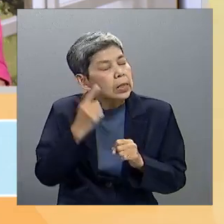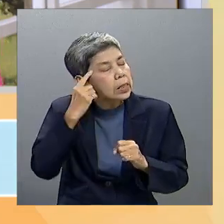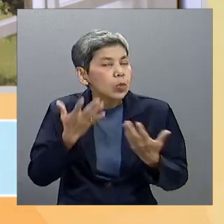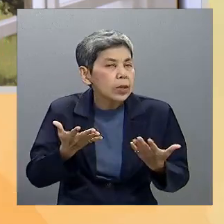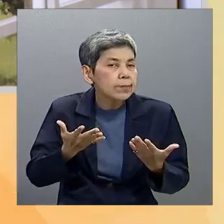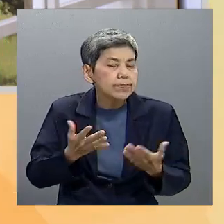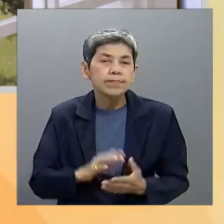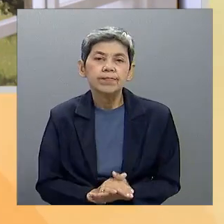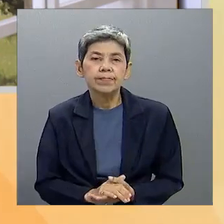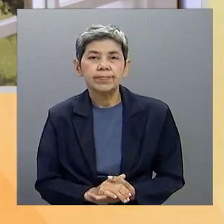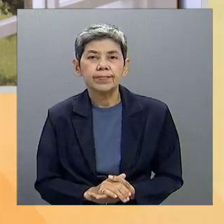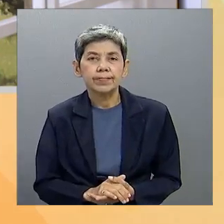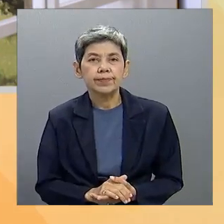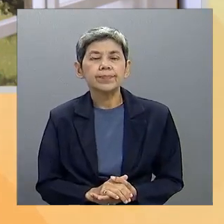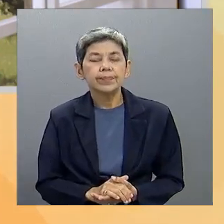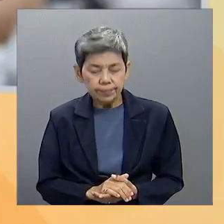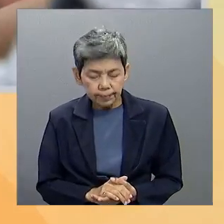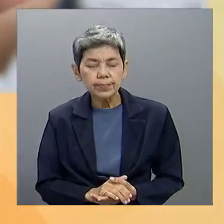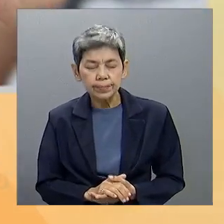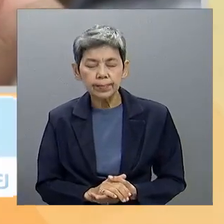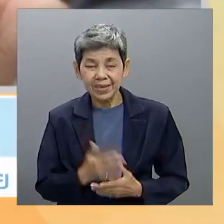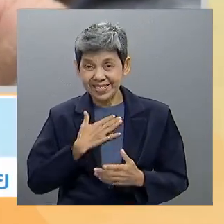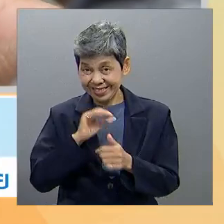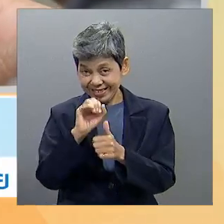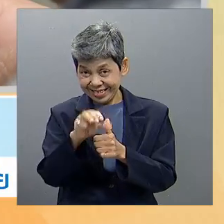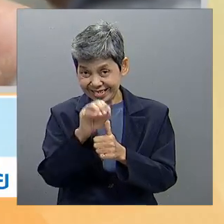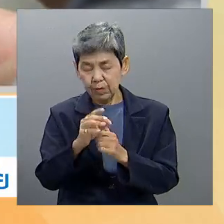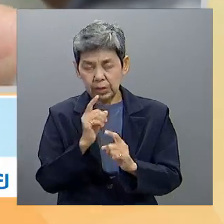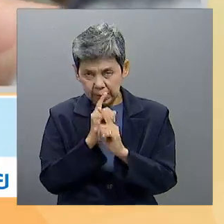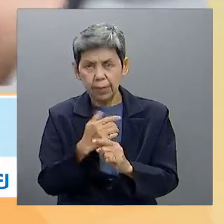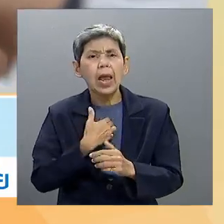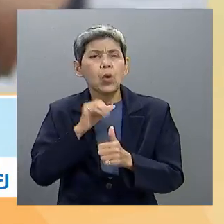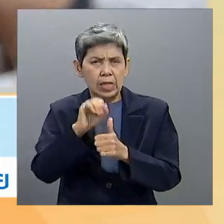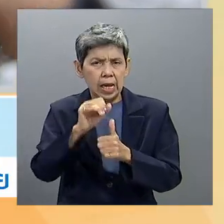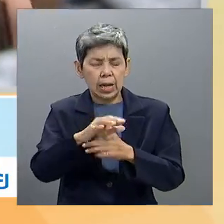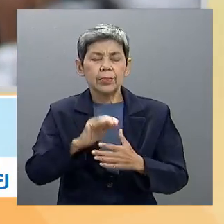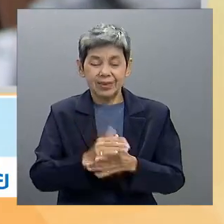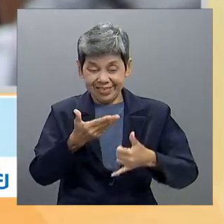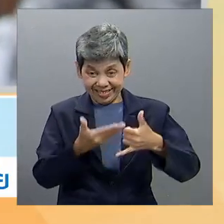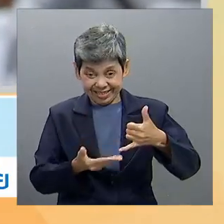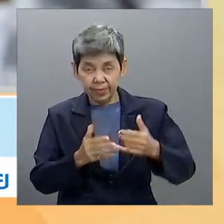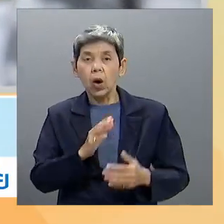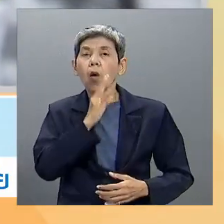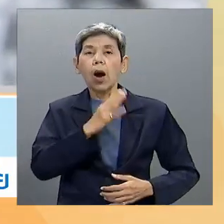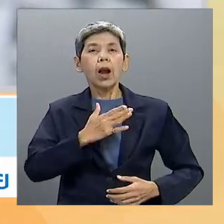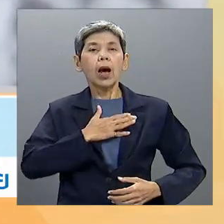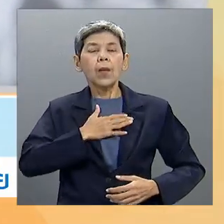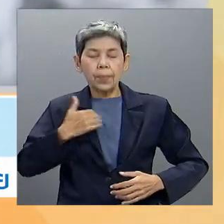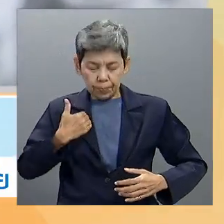ารย์ครับ ครับผมอย่างน้อยนะครับเราก็ต้องทำตามคำแนะนำกิจกรรมทางกายนะครับก็คือเราควรจะมีกิจกรรมทางกายอย่